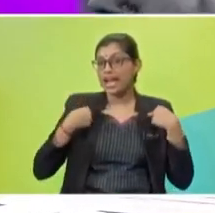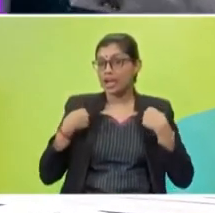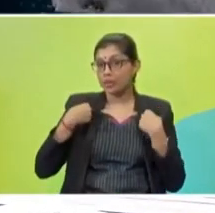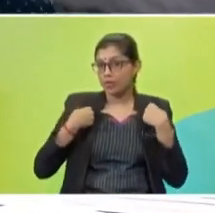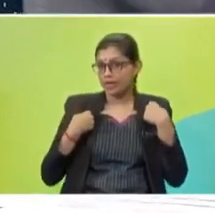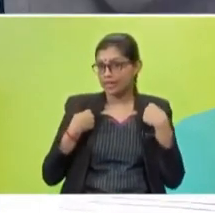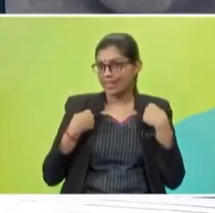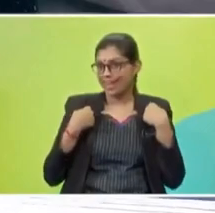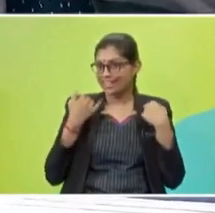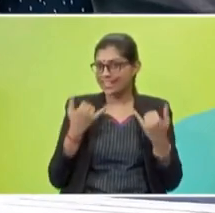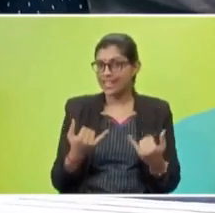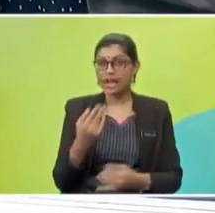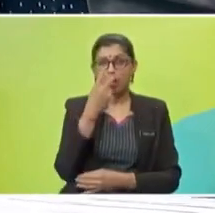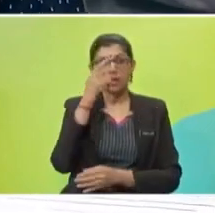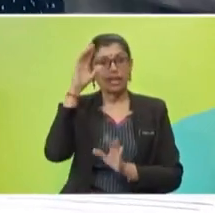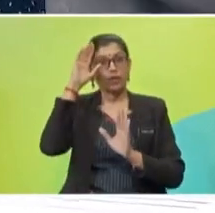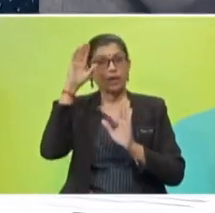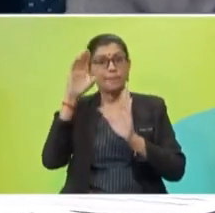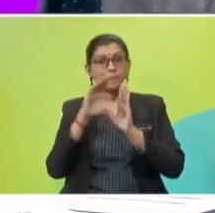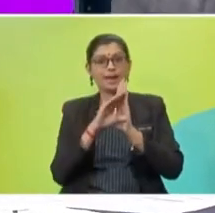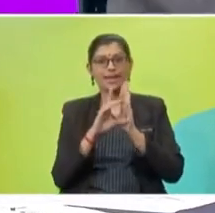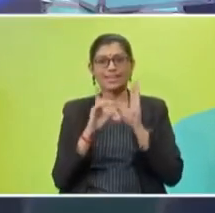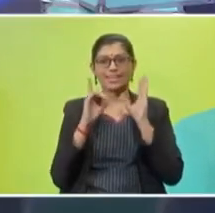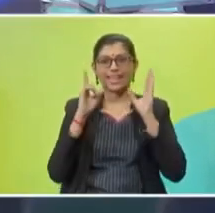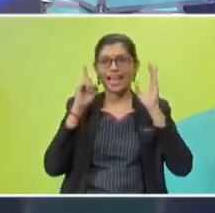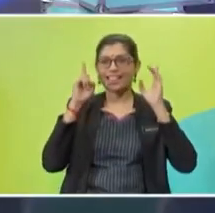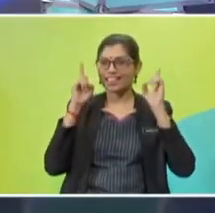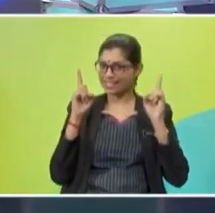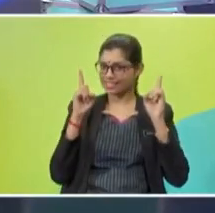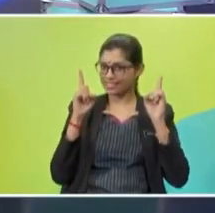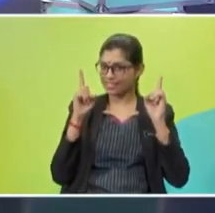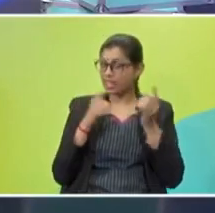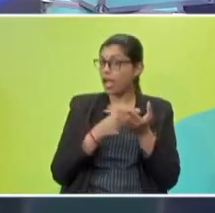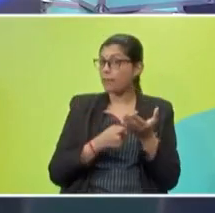sebuah event keren Ia ada gambar adanya apa yang kita